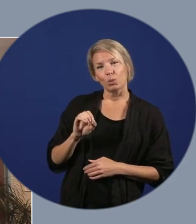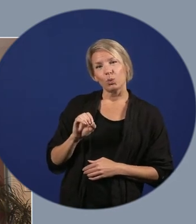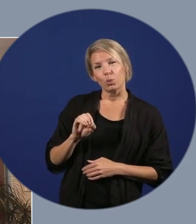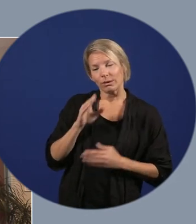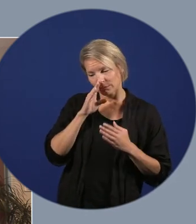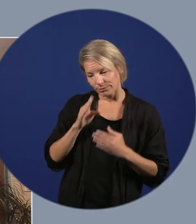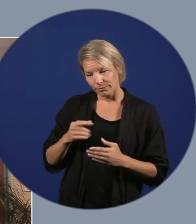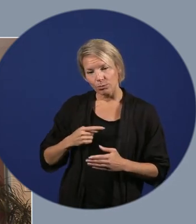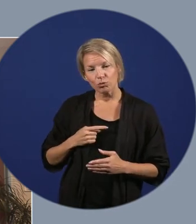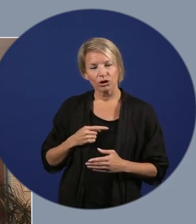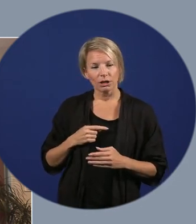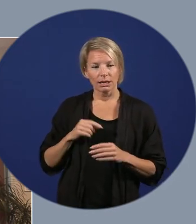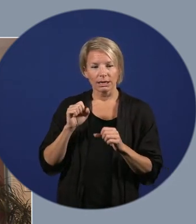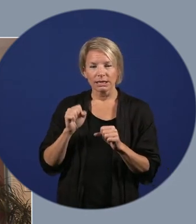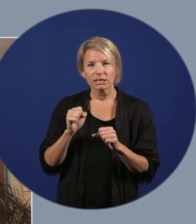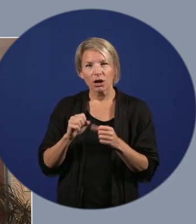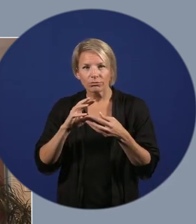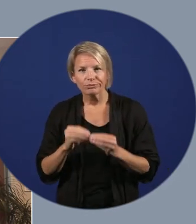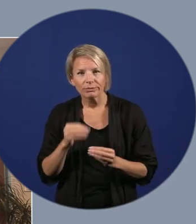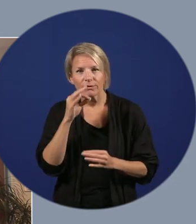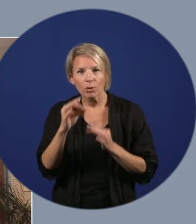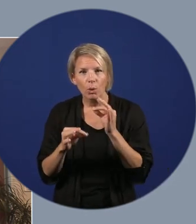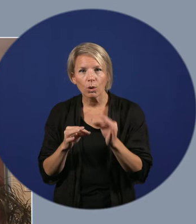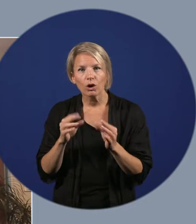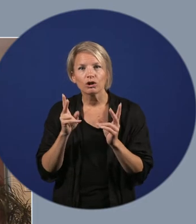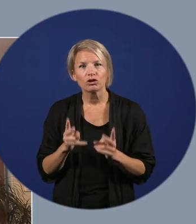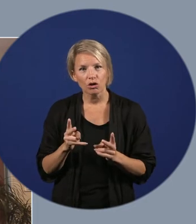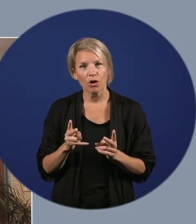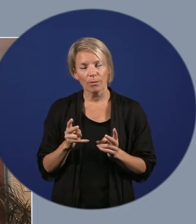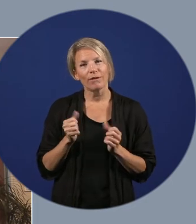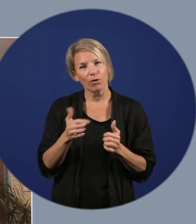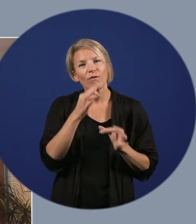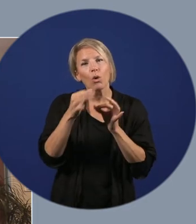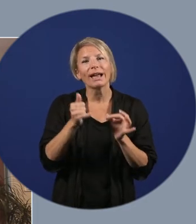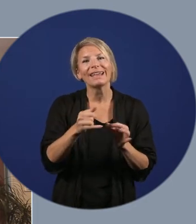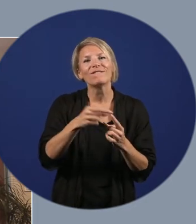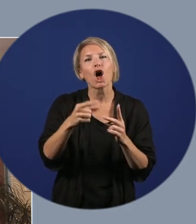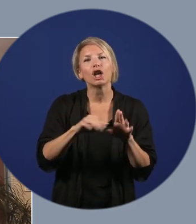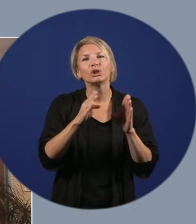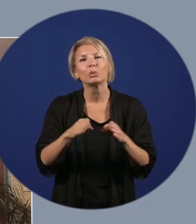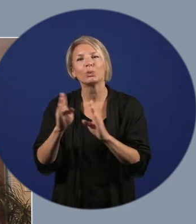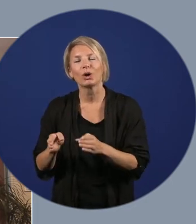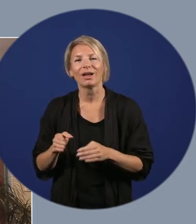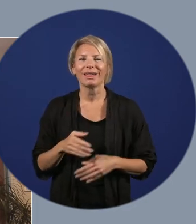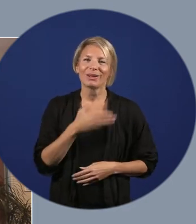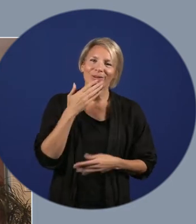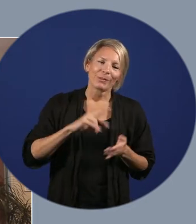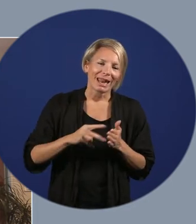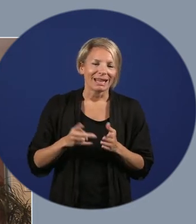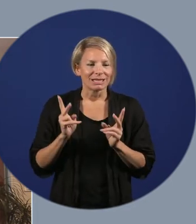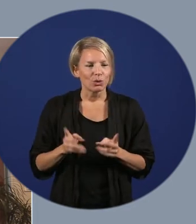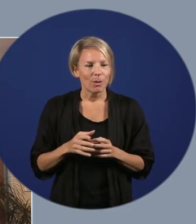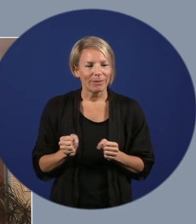skulle försöka få fram frågor som vi sen kunde gå och ställa, testa dem i valstugorna. Mm. Sen, det var inte direkt planerat, men jag har gått runt och